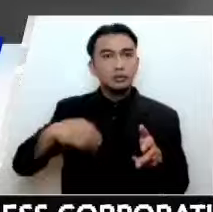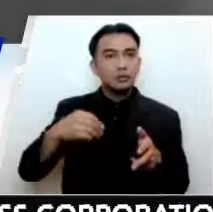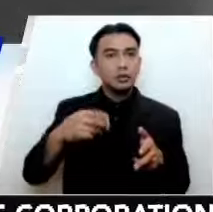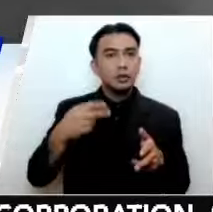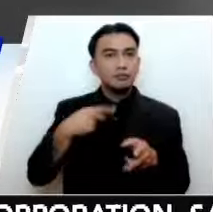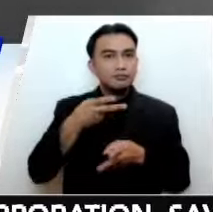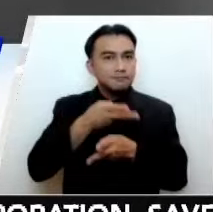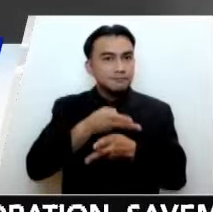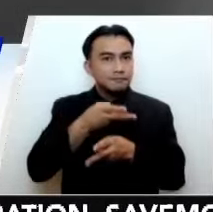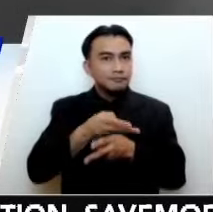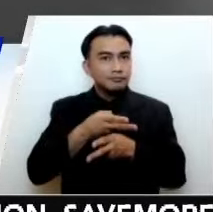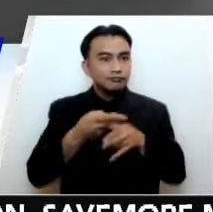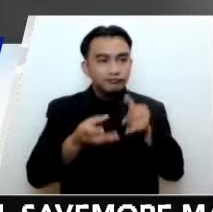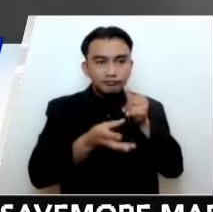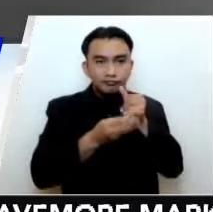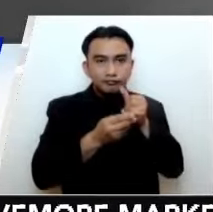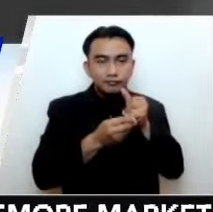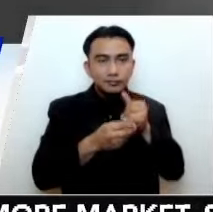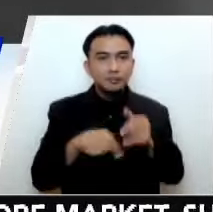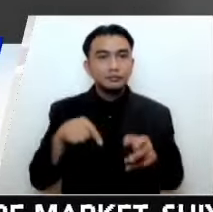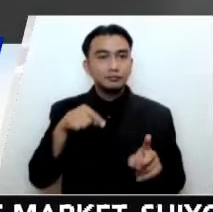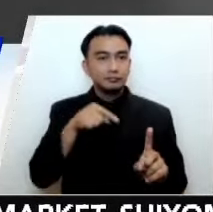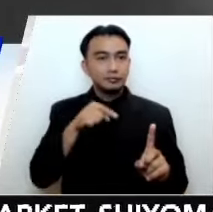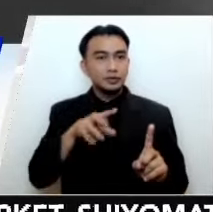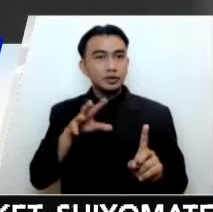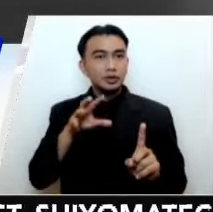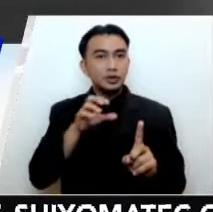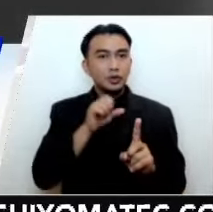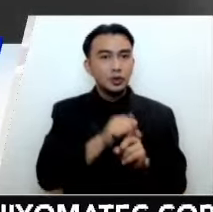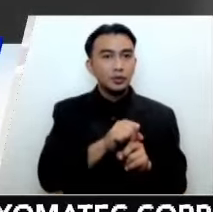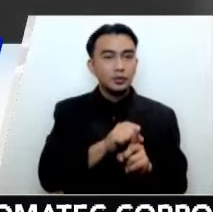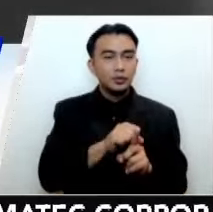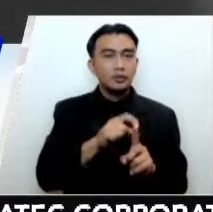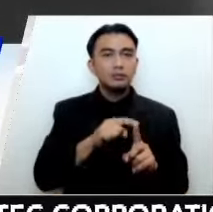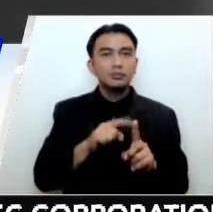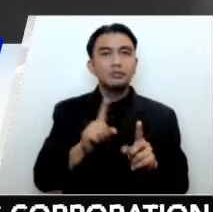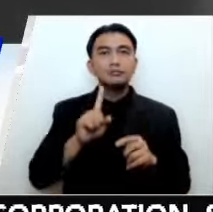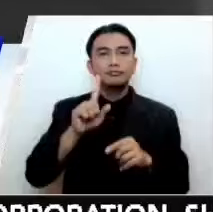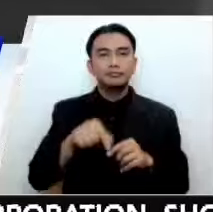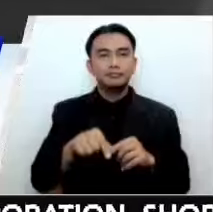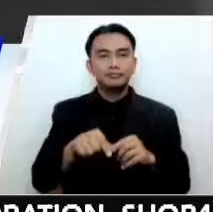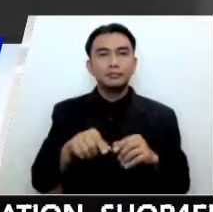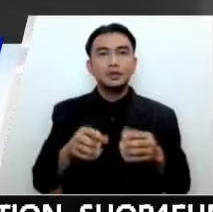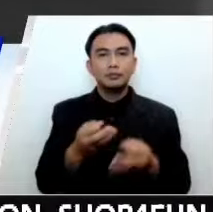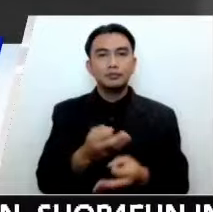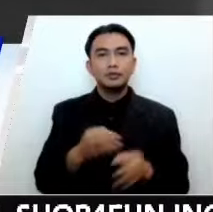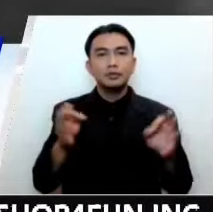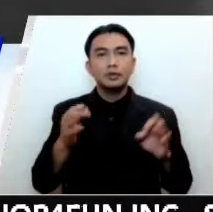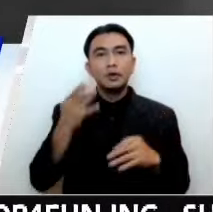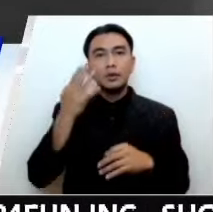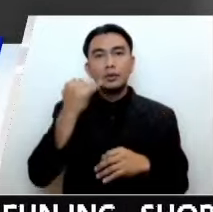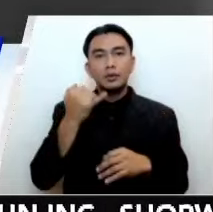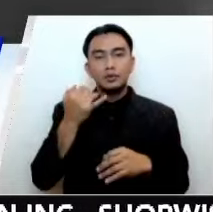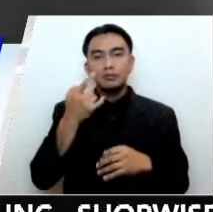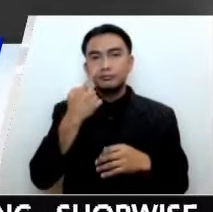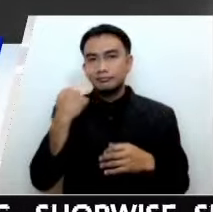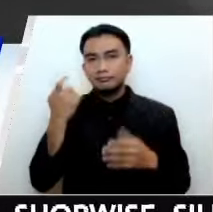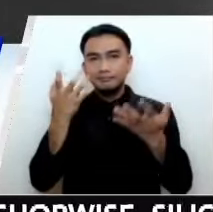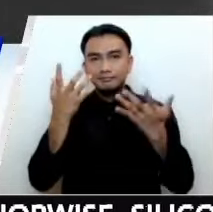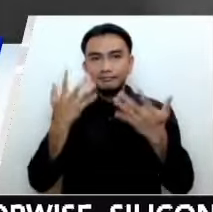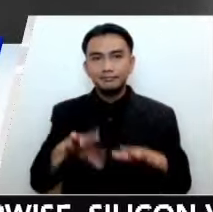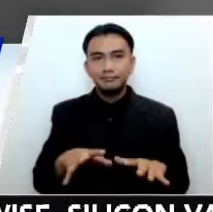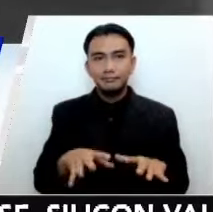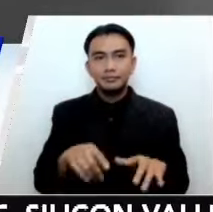CCTV. Naaresto ang sospek pero pansamantalang nakalaya dahil natapos na ang